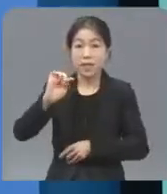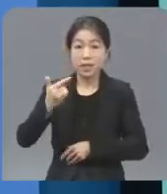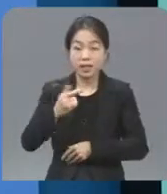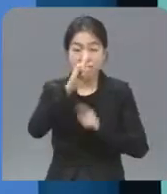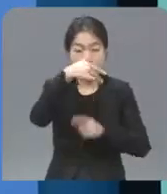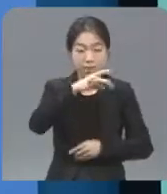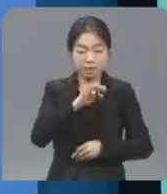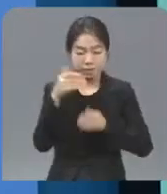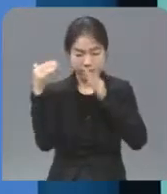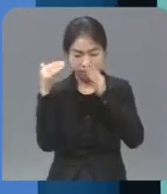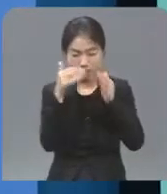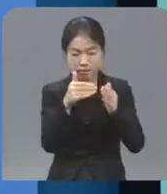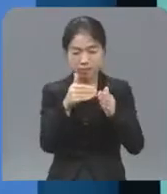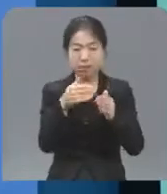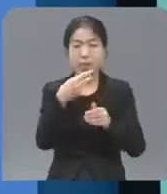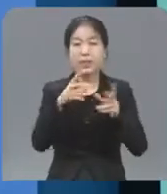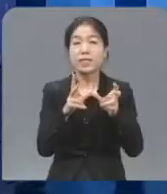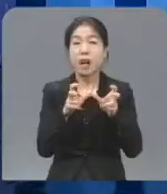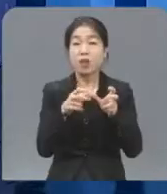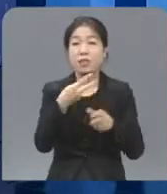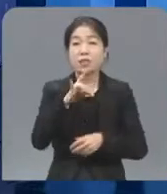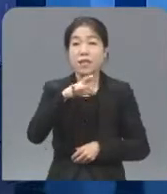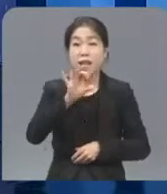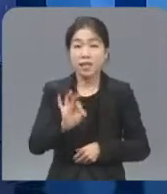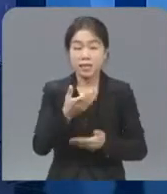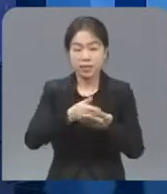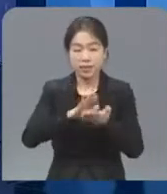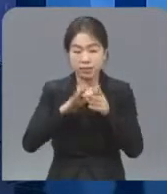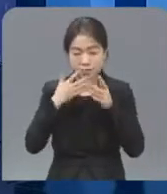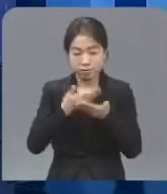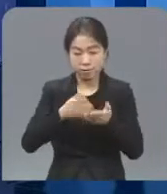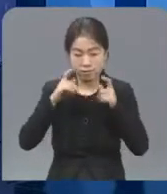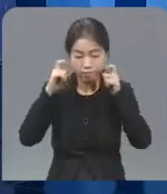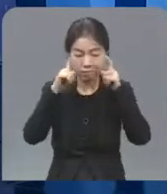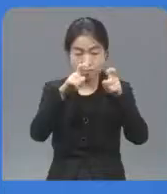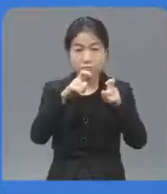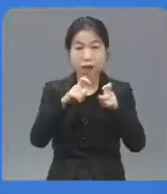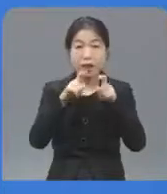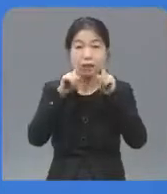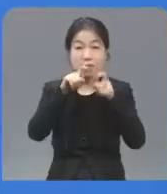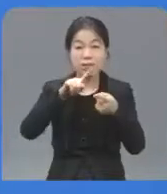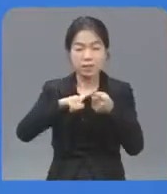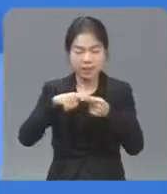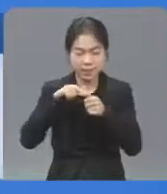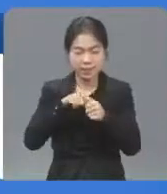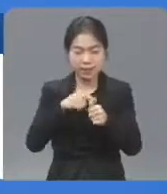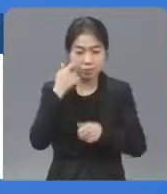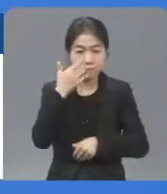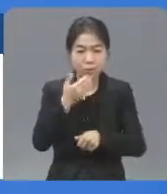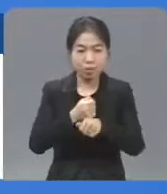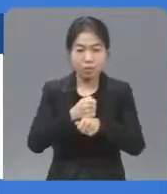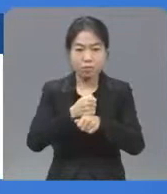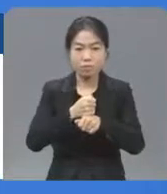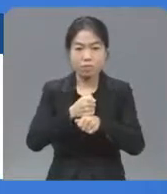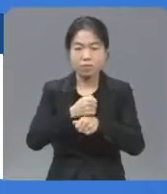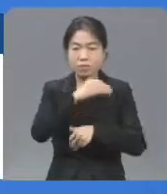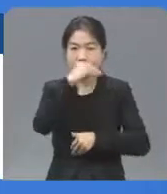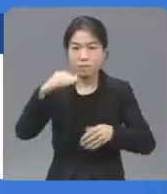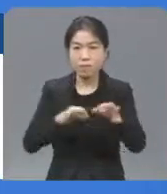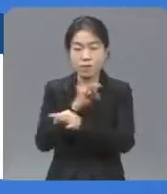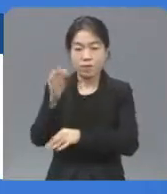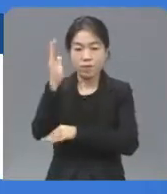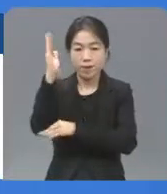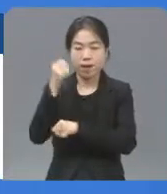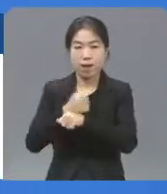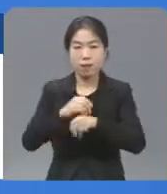이재명 후보를 겨냥해 이른바 성남 치 대장 지구 개발 옥을 집요하게 물었고 이젠 후보께서 공정 경제를 감도 하시고